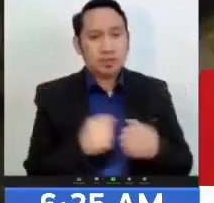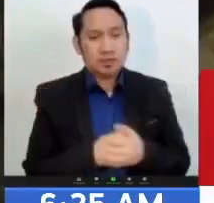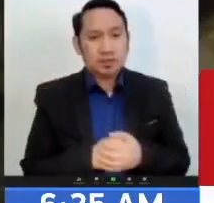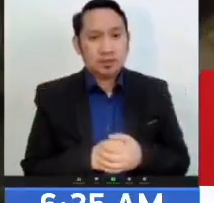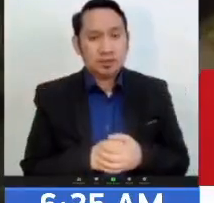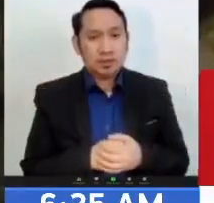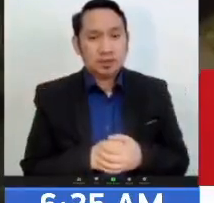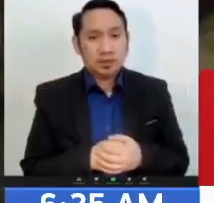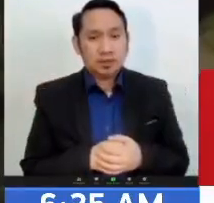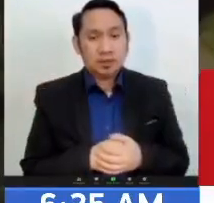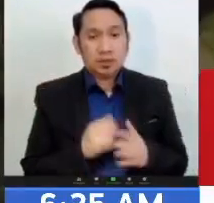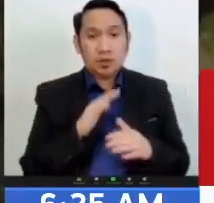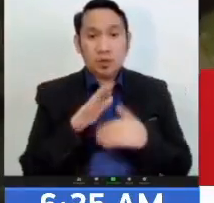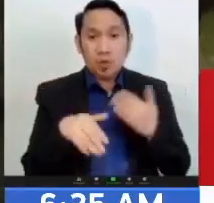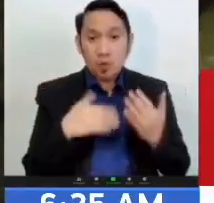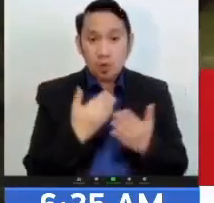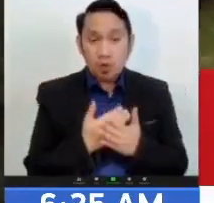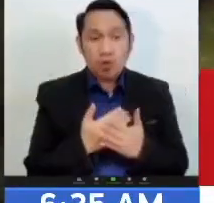naka-check-in,